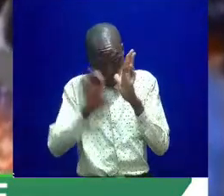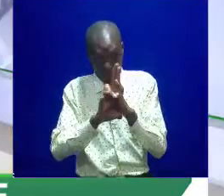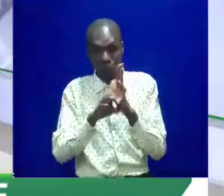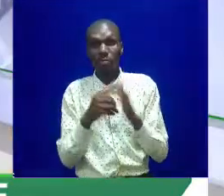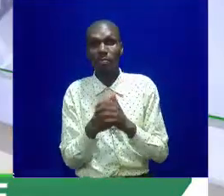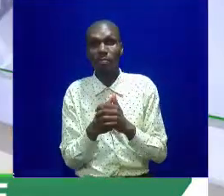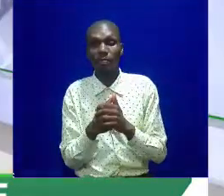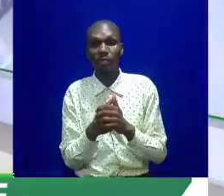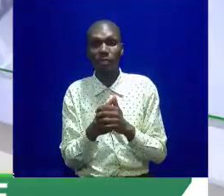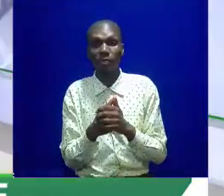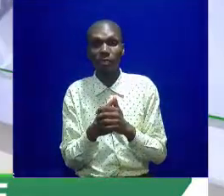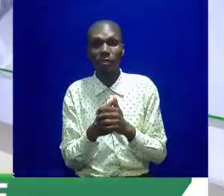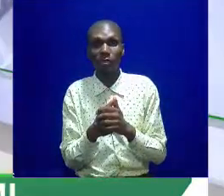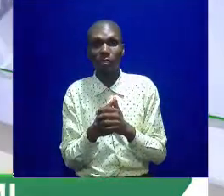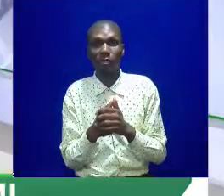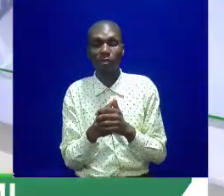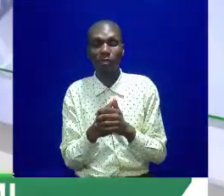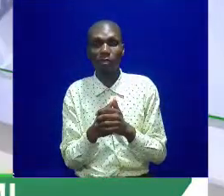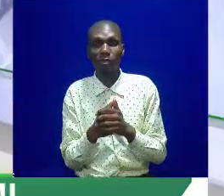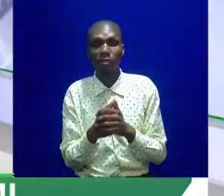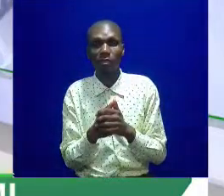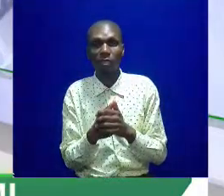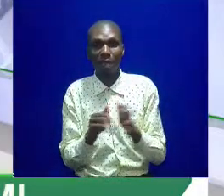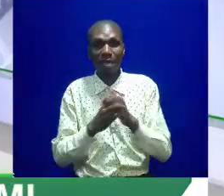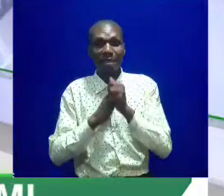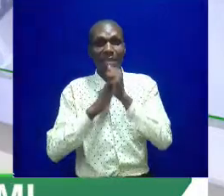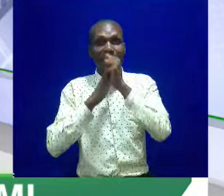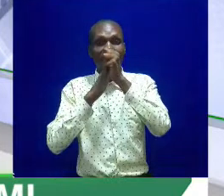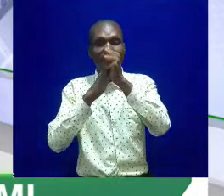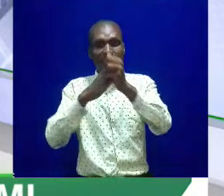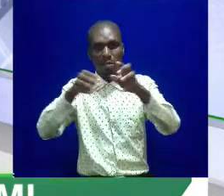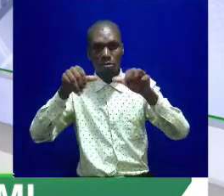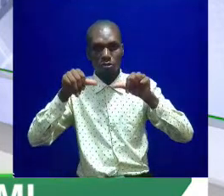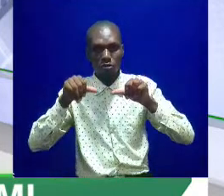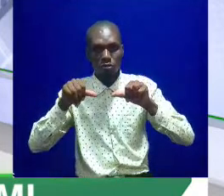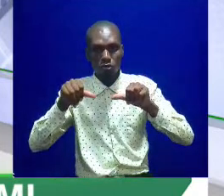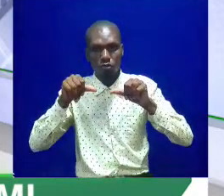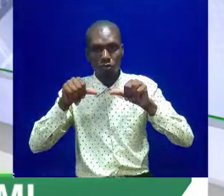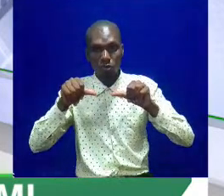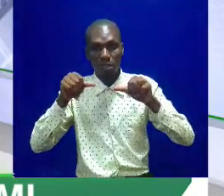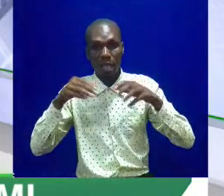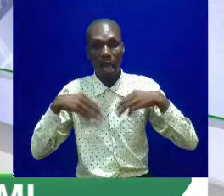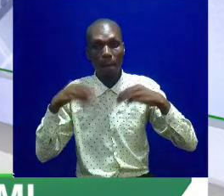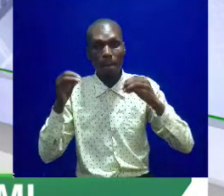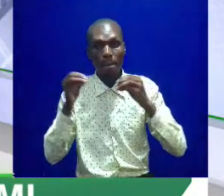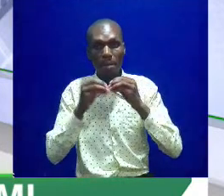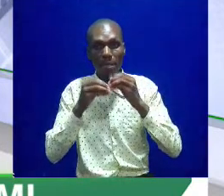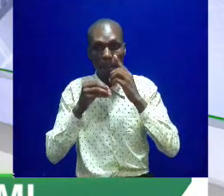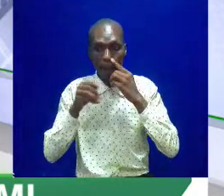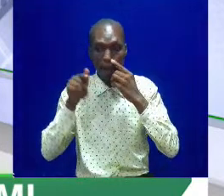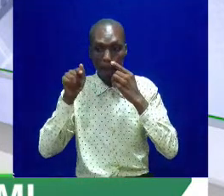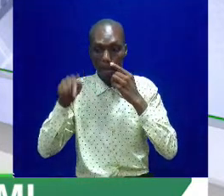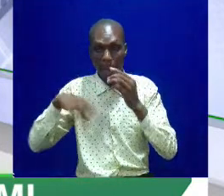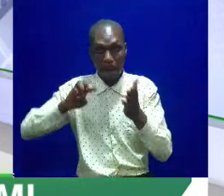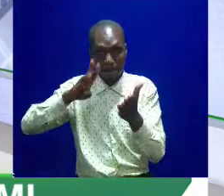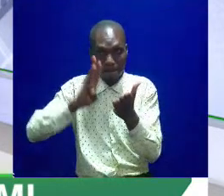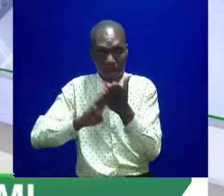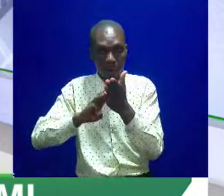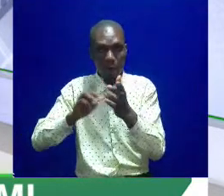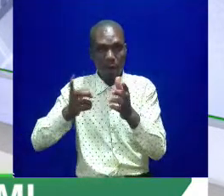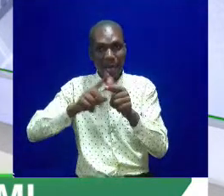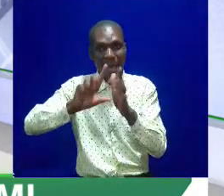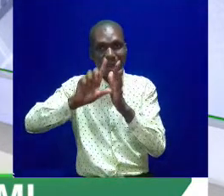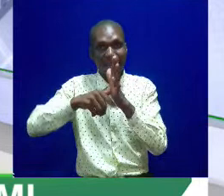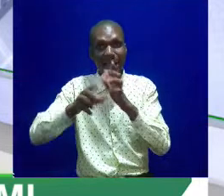katiba. Mwanchu mwuri ribo nabara ya buni kwa bagi endrete no misangre kane yo ya base chinseme chostra chigo kumbanyia